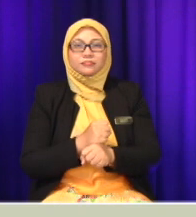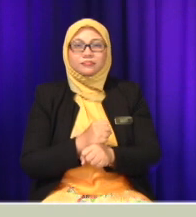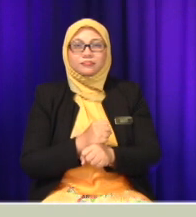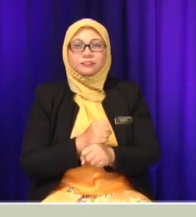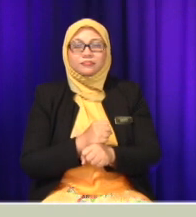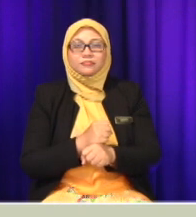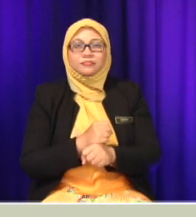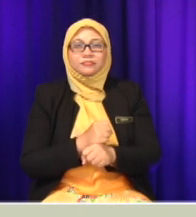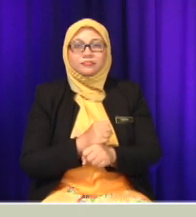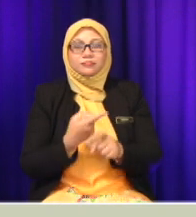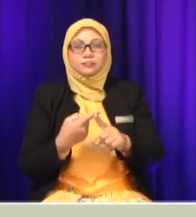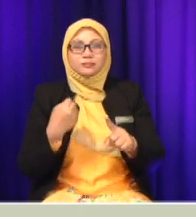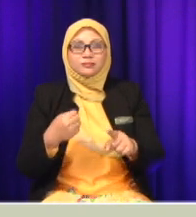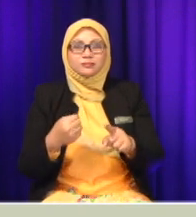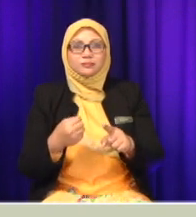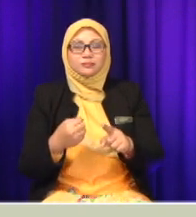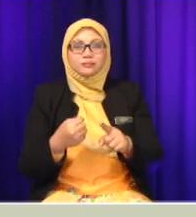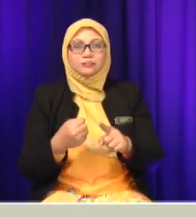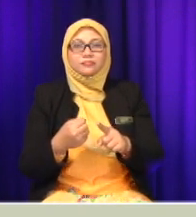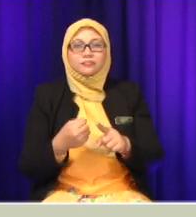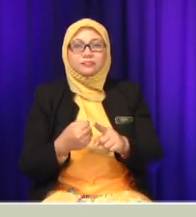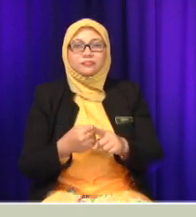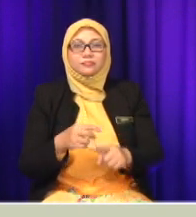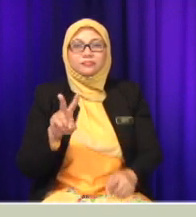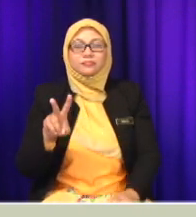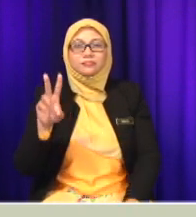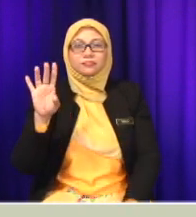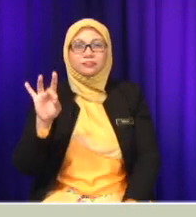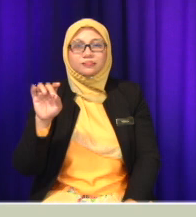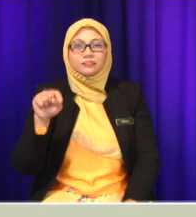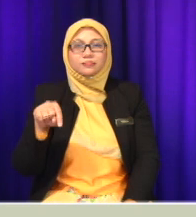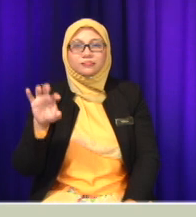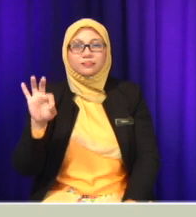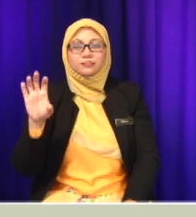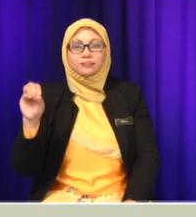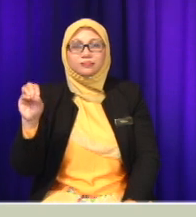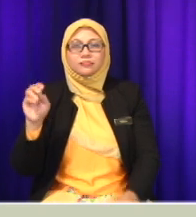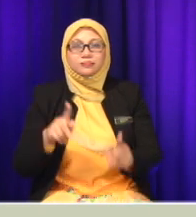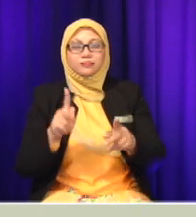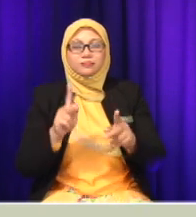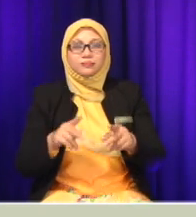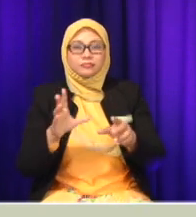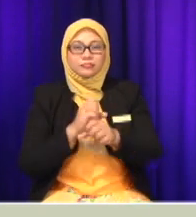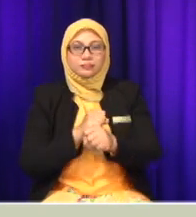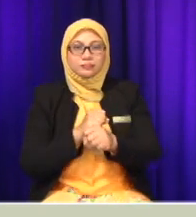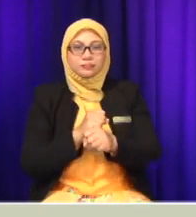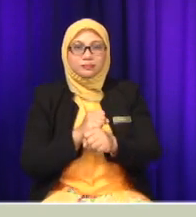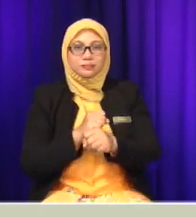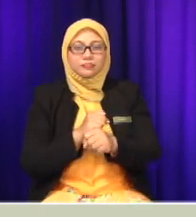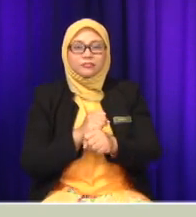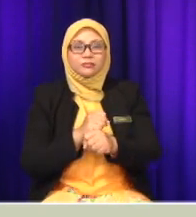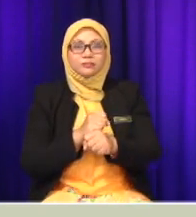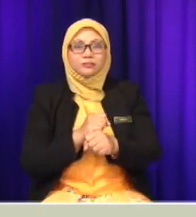iaitu 28.90 mm maksudnya kalau kita ukur dengan menggunakan mikrometer dapat ukuran tersebut kita